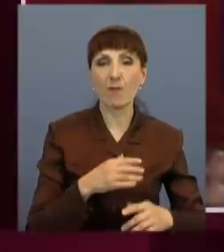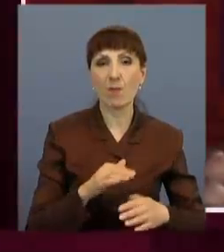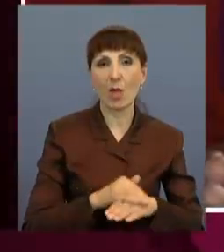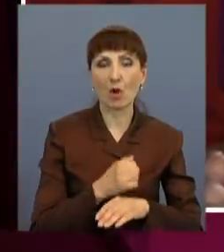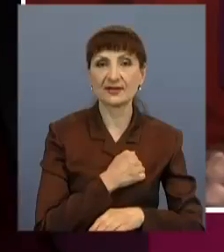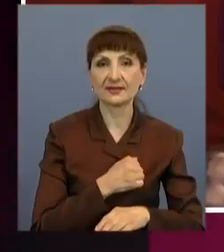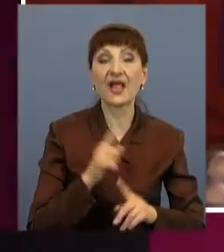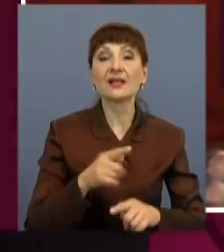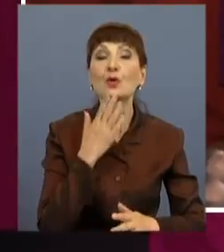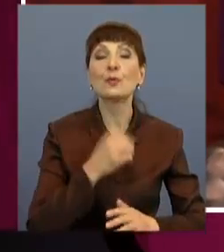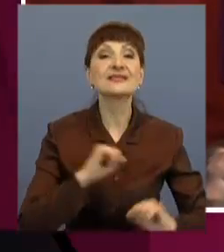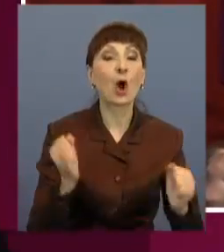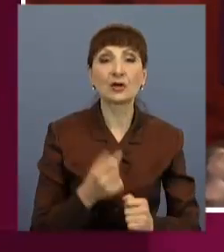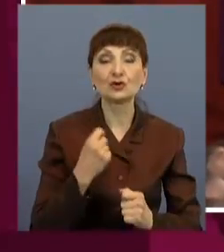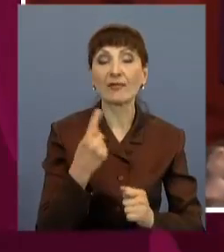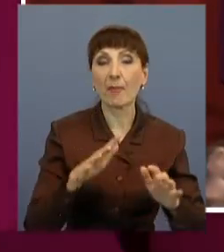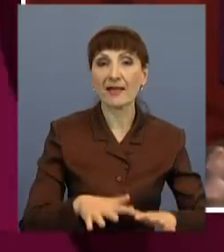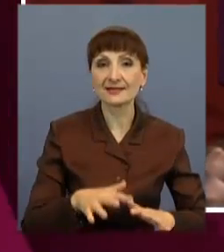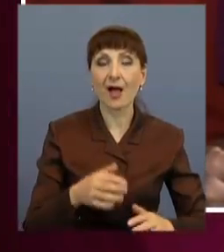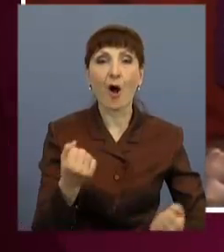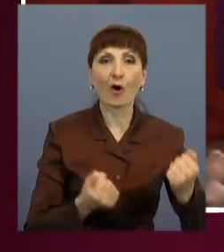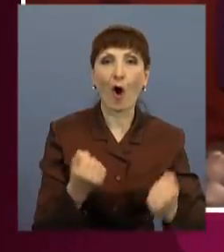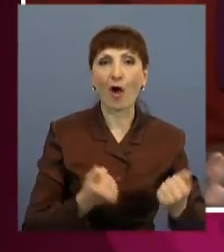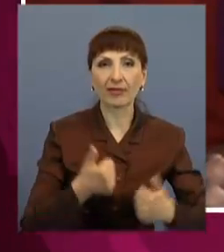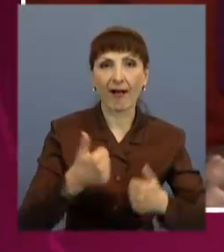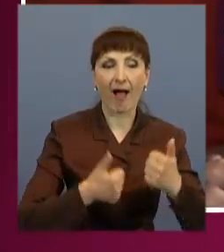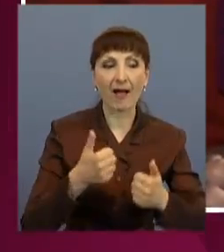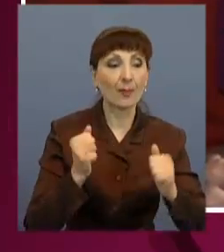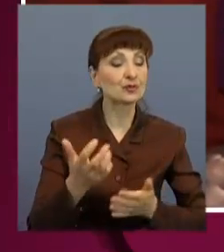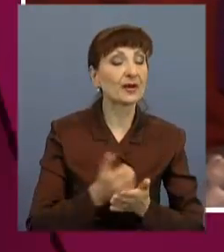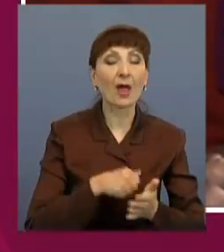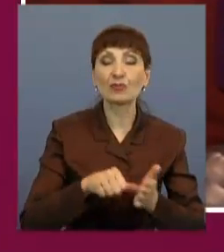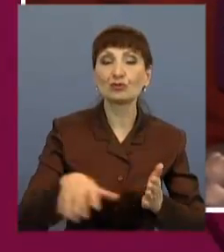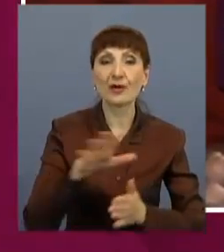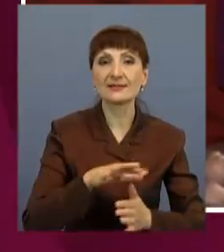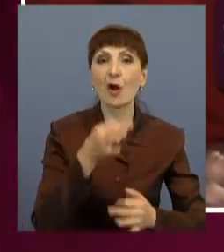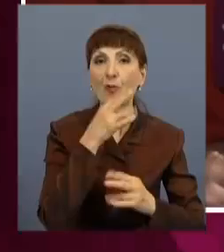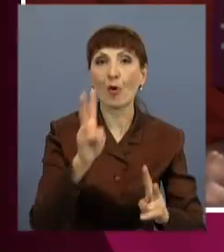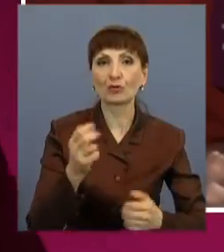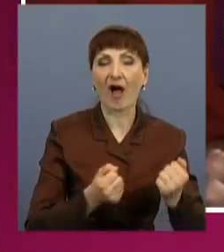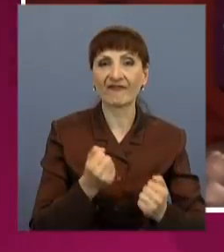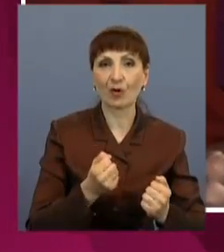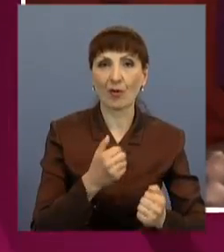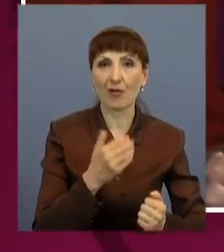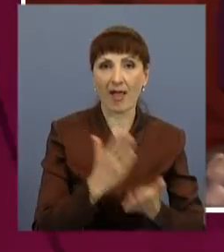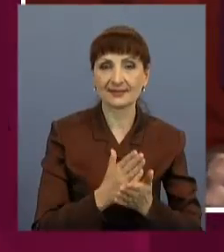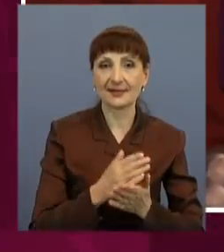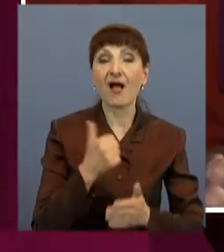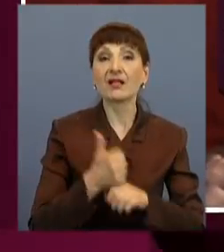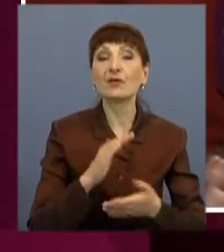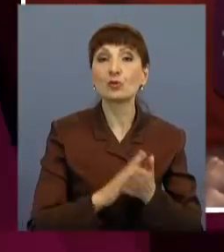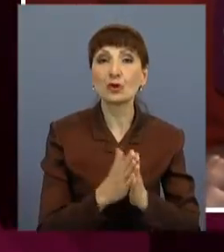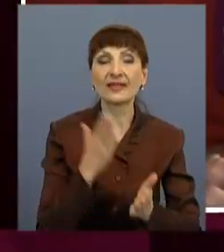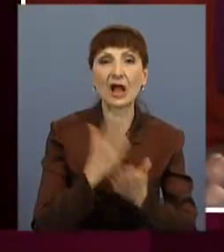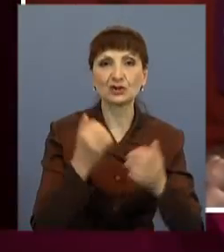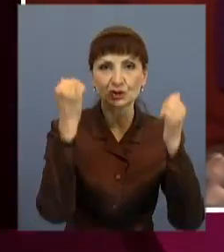Для любителей скорости еще одна точка – гонка «Джимхана», в которой может принять участие любой автолюбитель. Главное условие – наличие